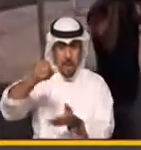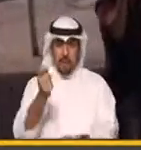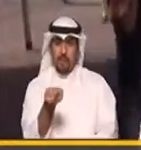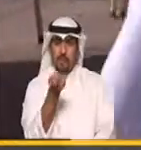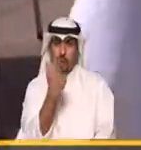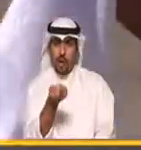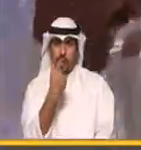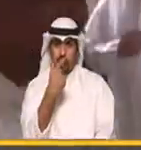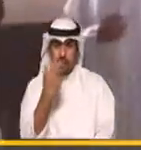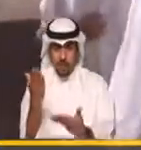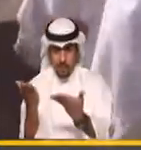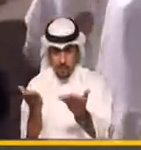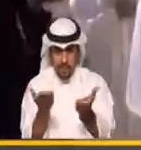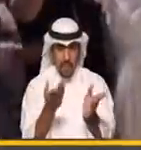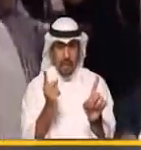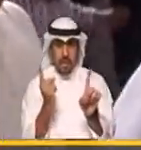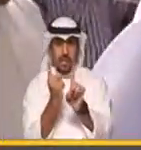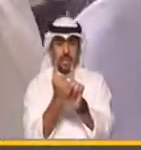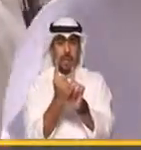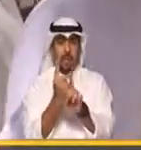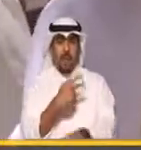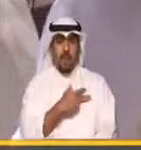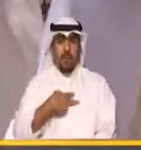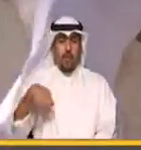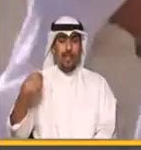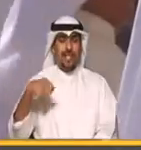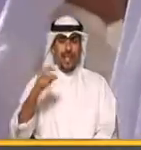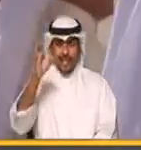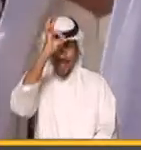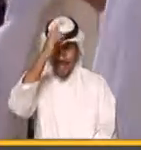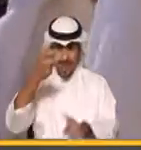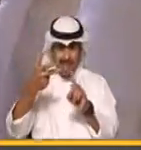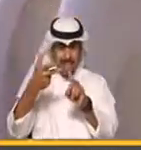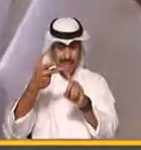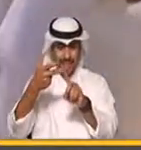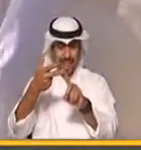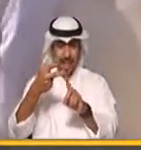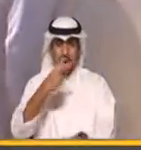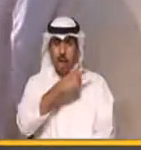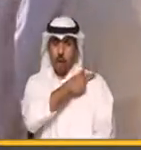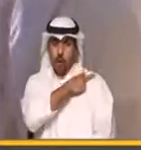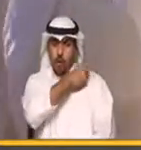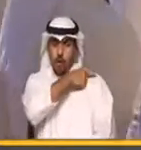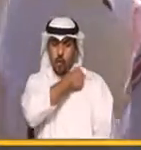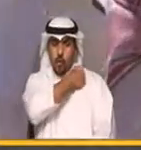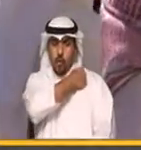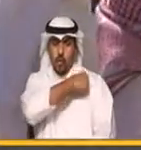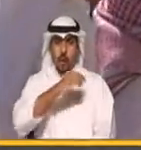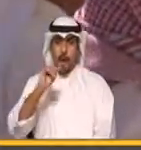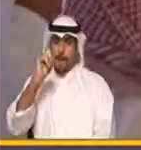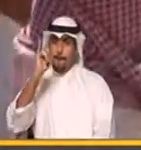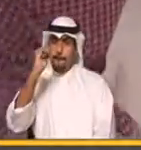في استقباله وكيل وزاره الداخليه المساعد للامن الخاص اللواء محمود الدوسري